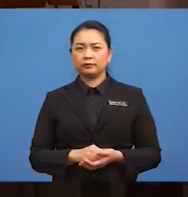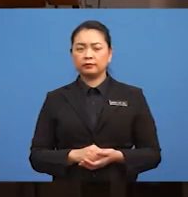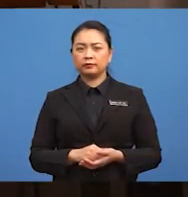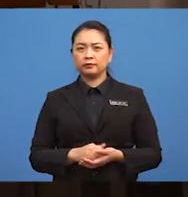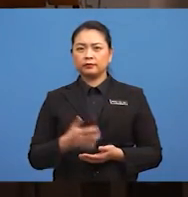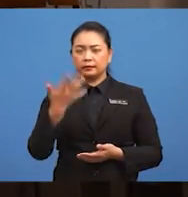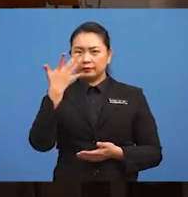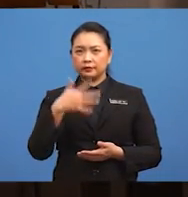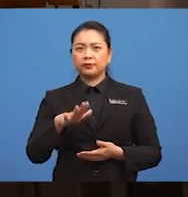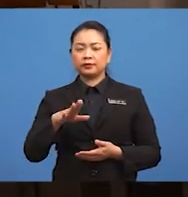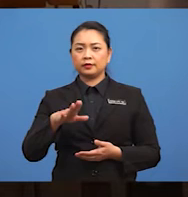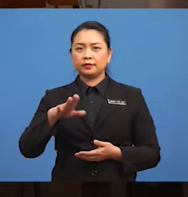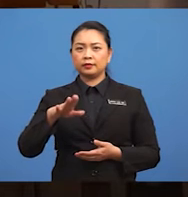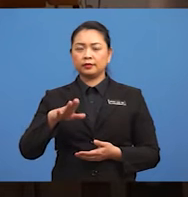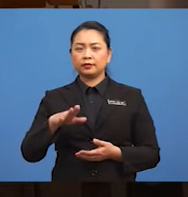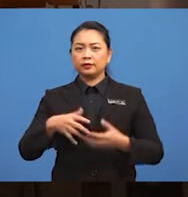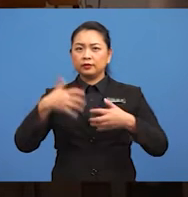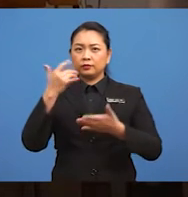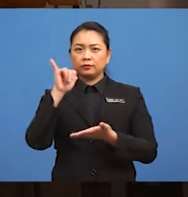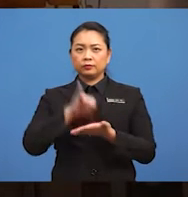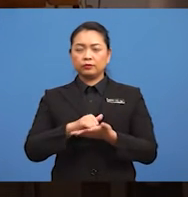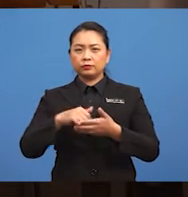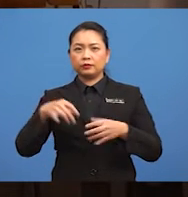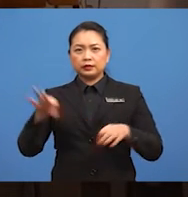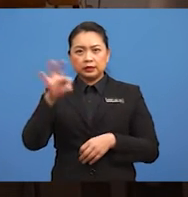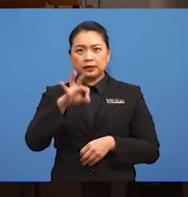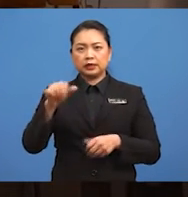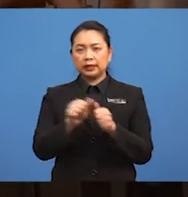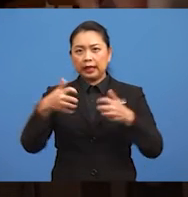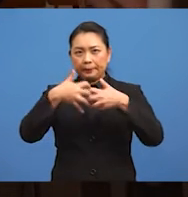Setelah jelujur, jahit dengan mesin jahit.